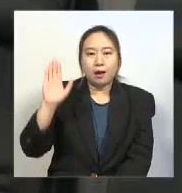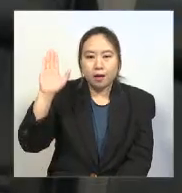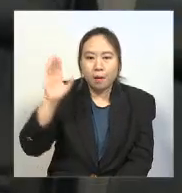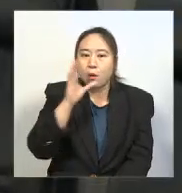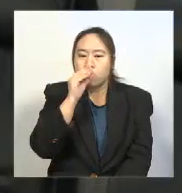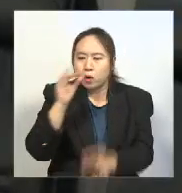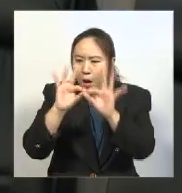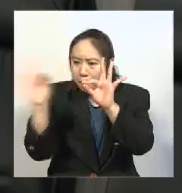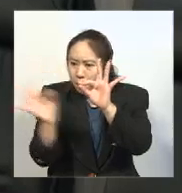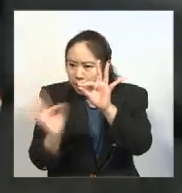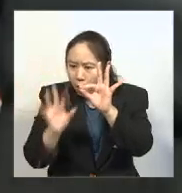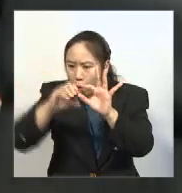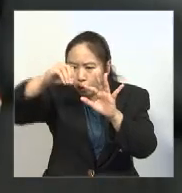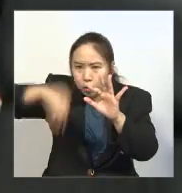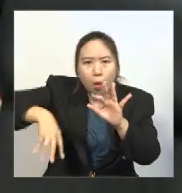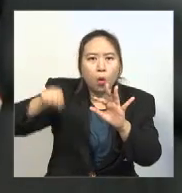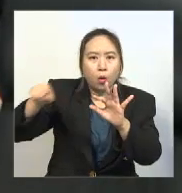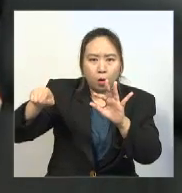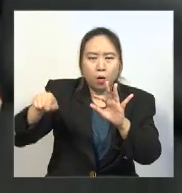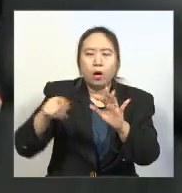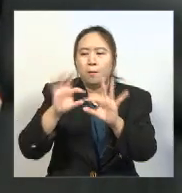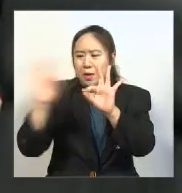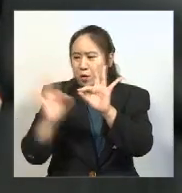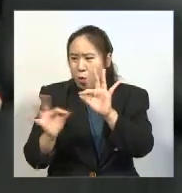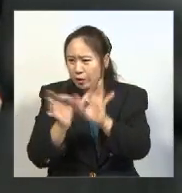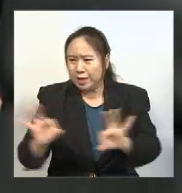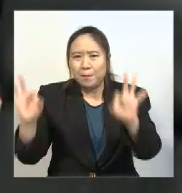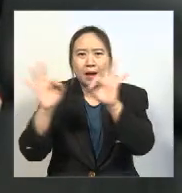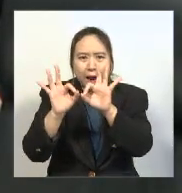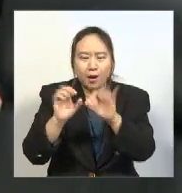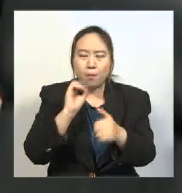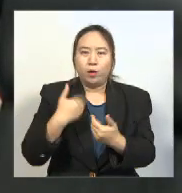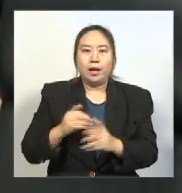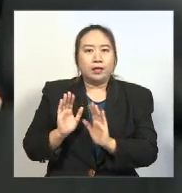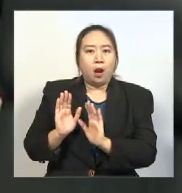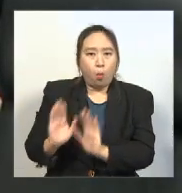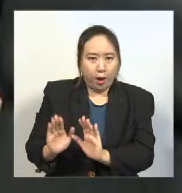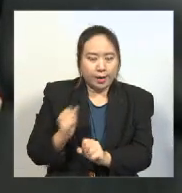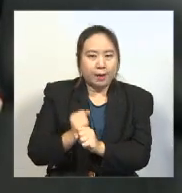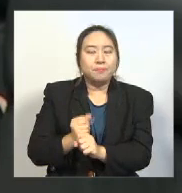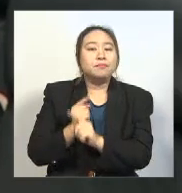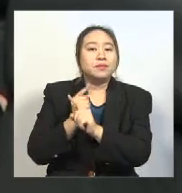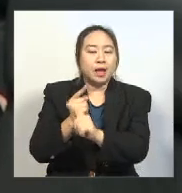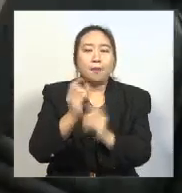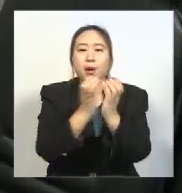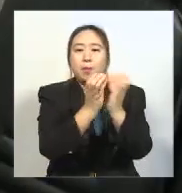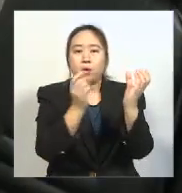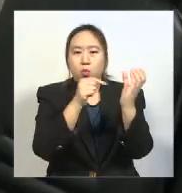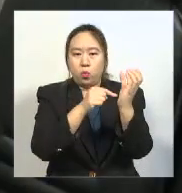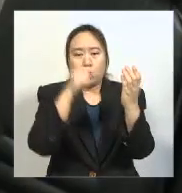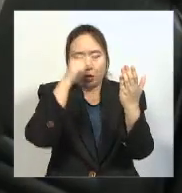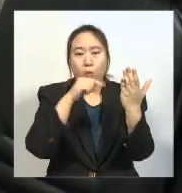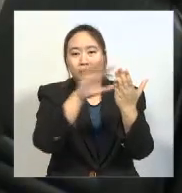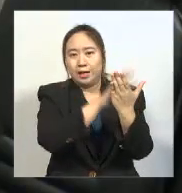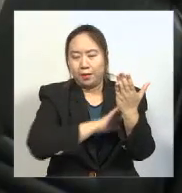ำคัญที่กำหนดไว้ในรัฐธรรมนูญก็คือทั้งจะรักษาไว้และปฏิบัติตามซึ่งรัฐธรรมนูญแห่งราชอาณาจักร